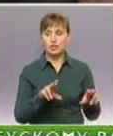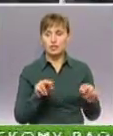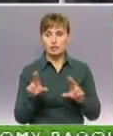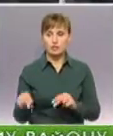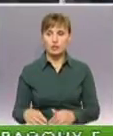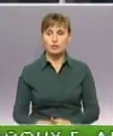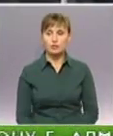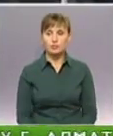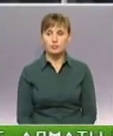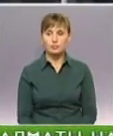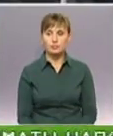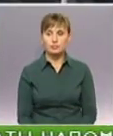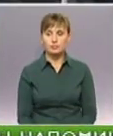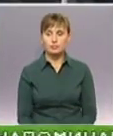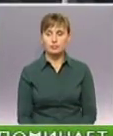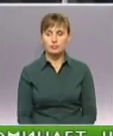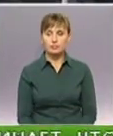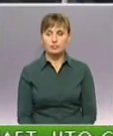счастливчиков.